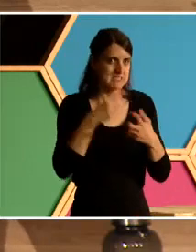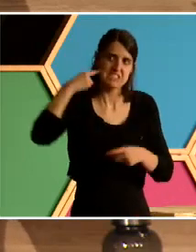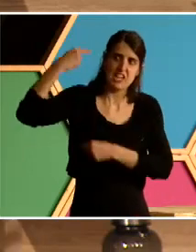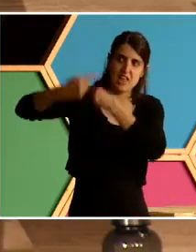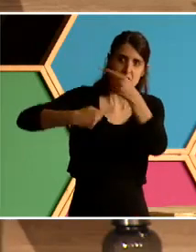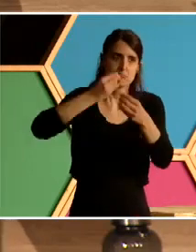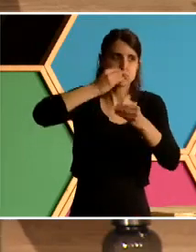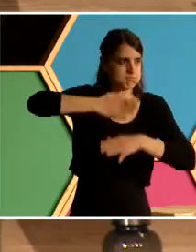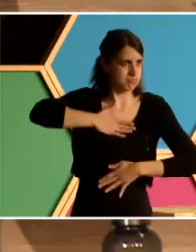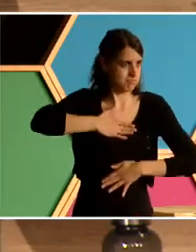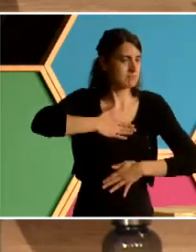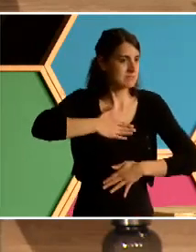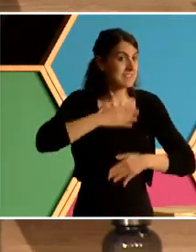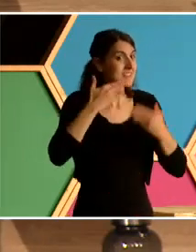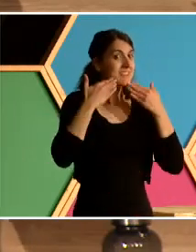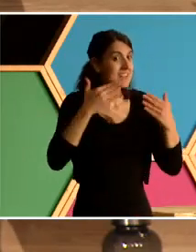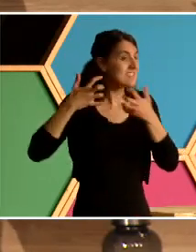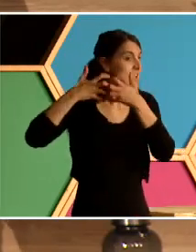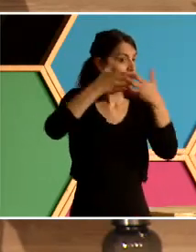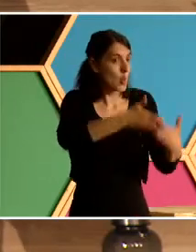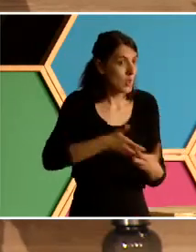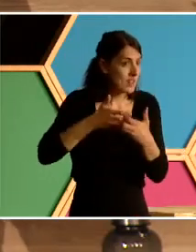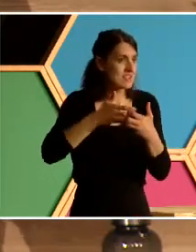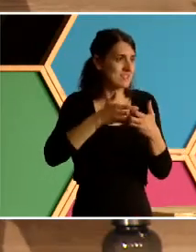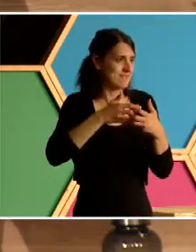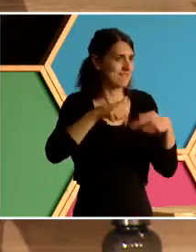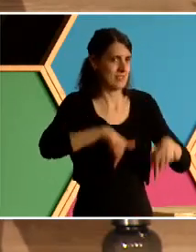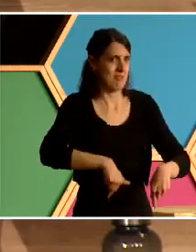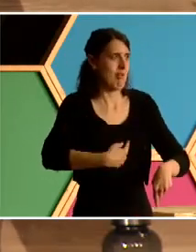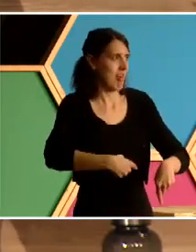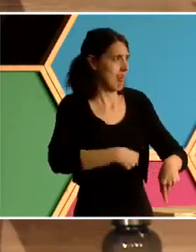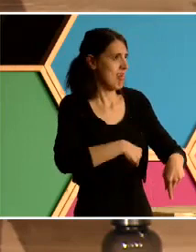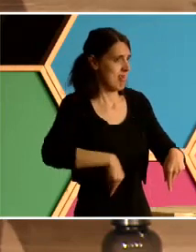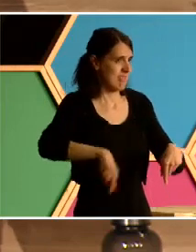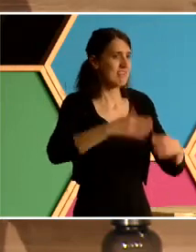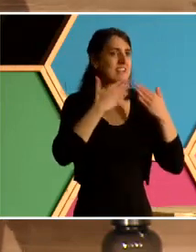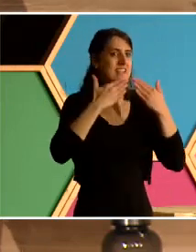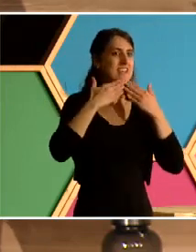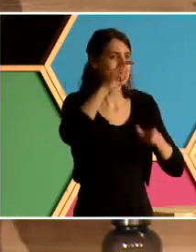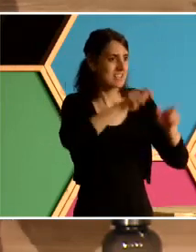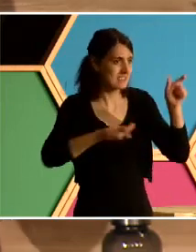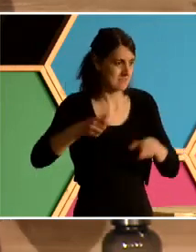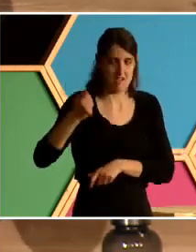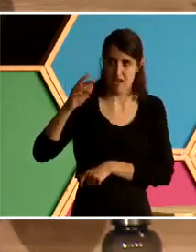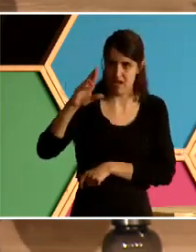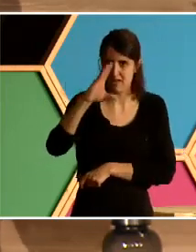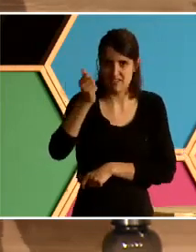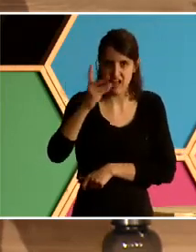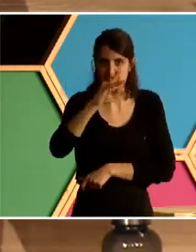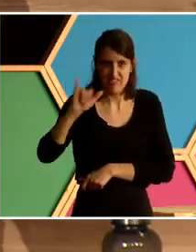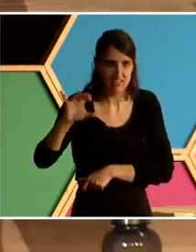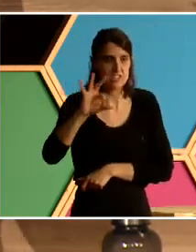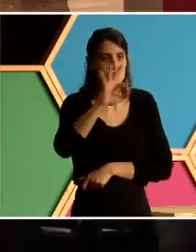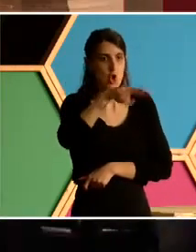és gràcies a aquestes lluites que avui estem aquí. És gràcies a activistes com l'Arcadi, com la Sònia,